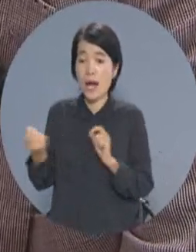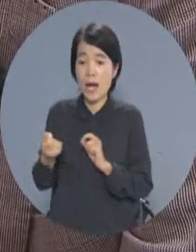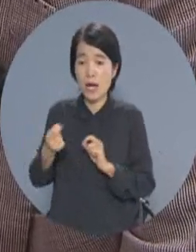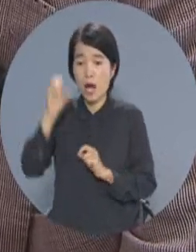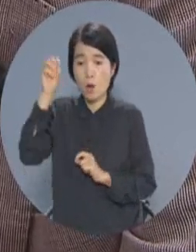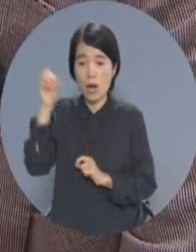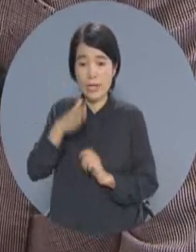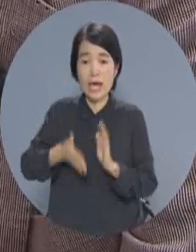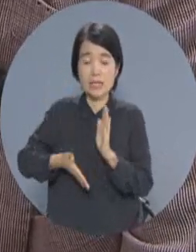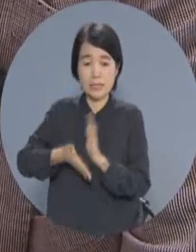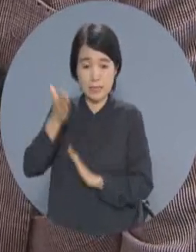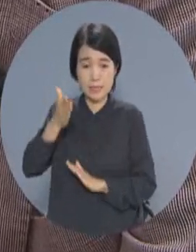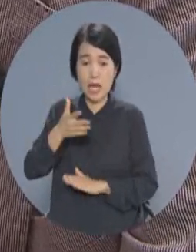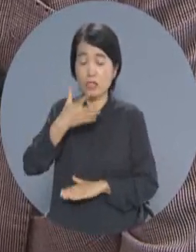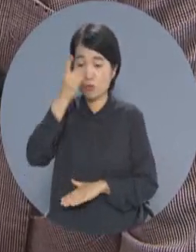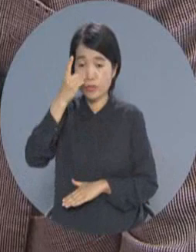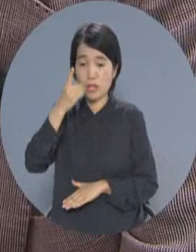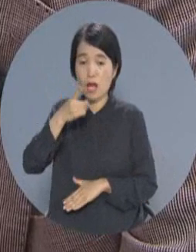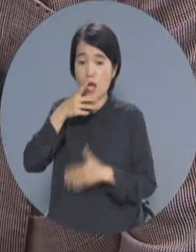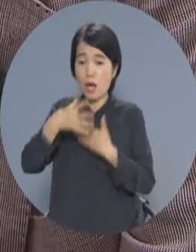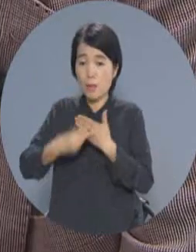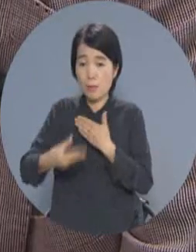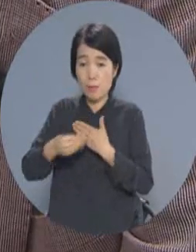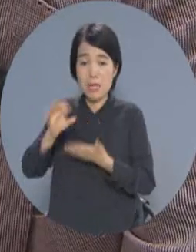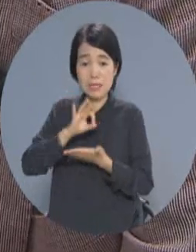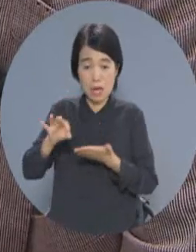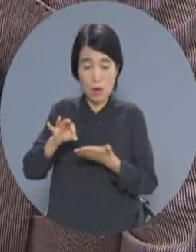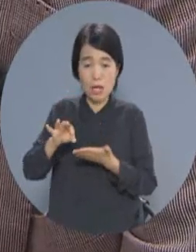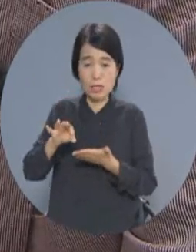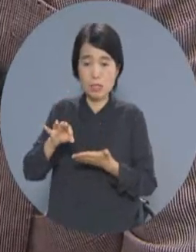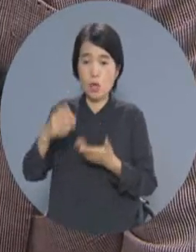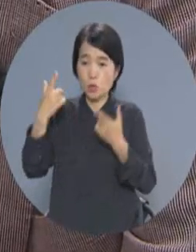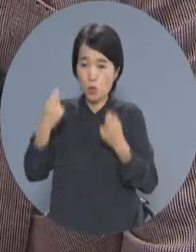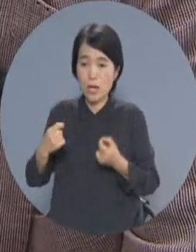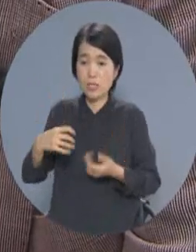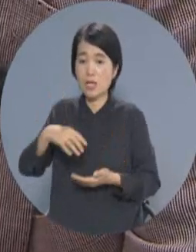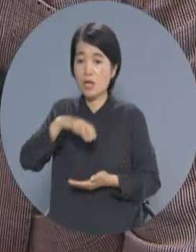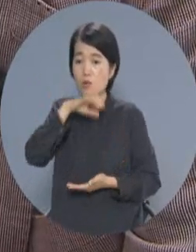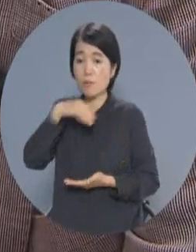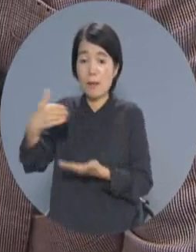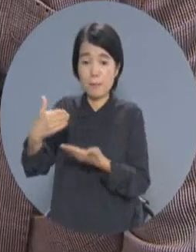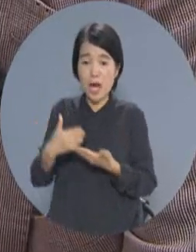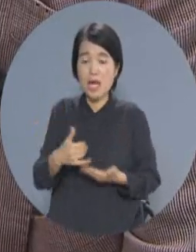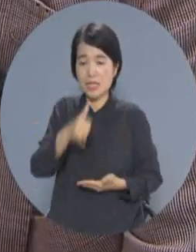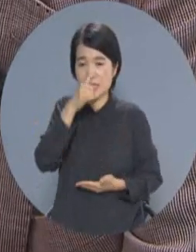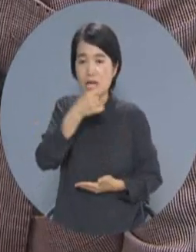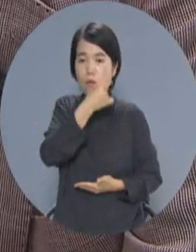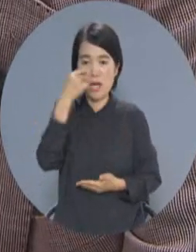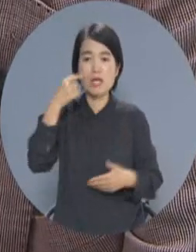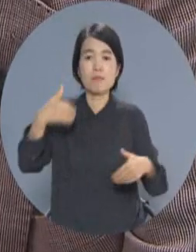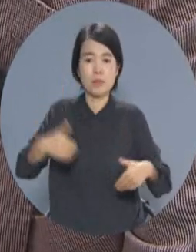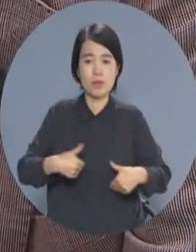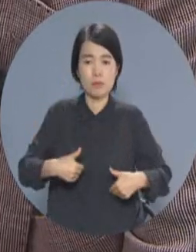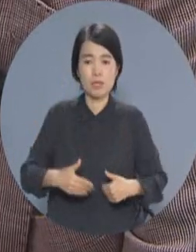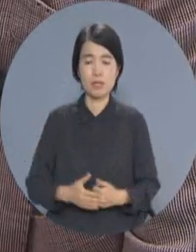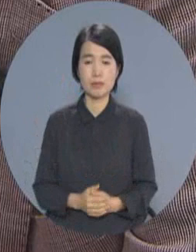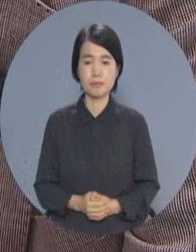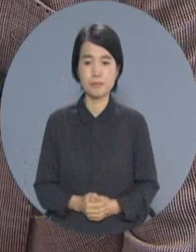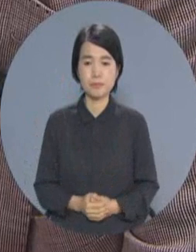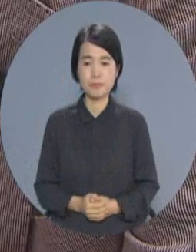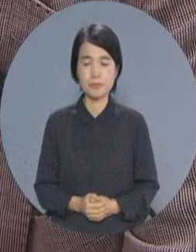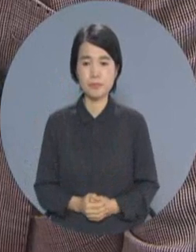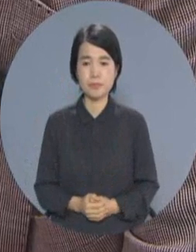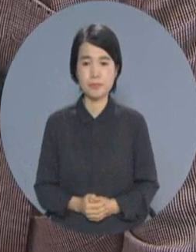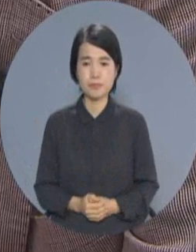필요하다. 그래서 이제 인근 광양이라든지 순천 내도 좀 이제 이런 필터 세대가 이런 동일